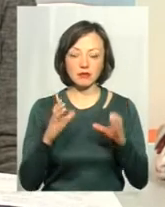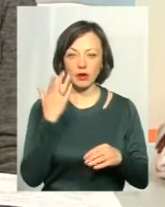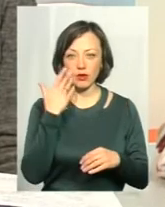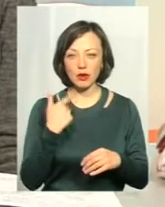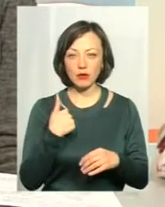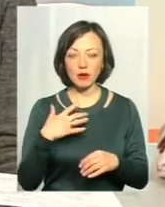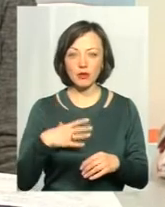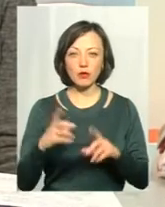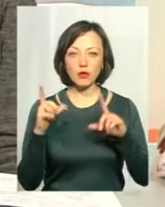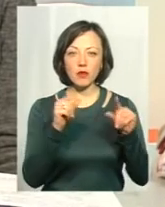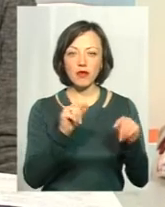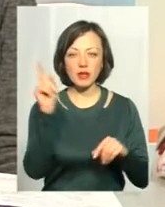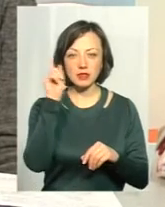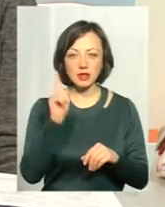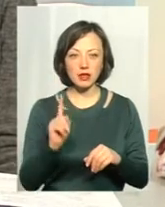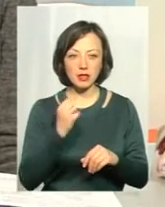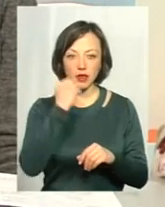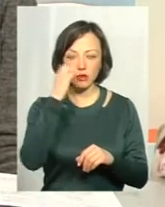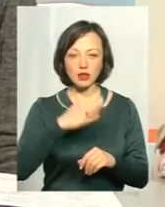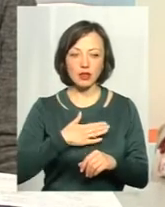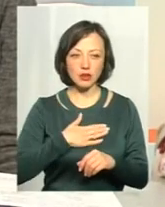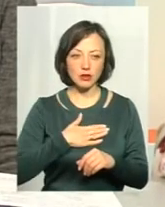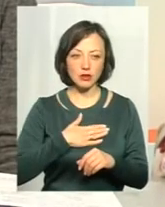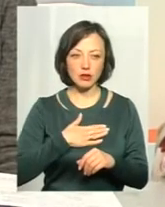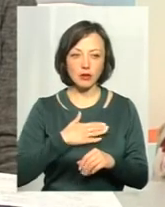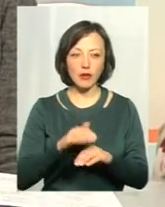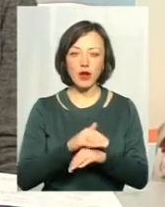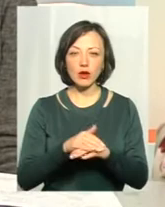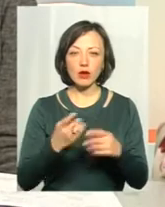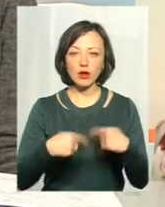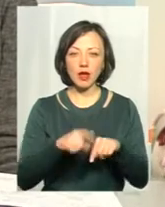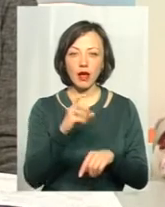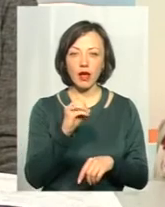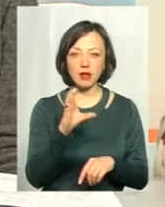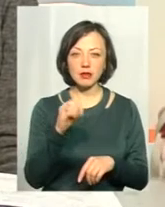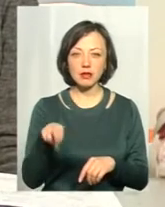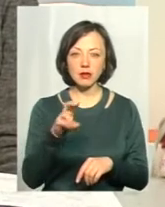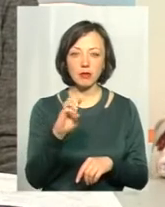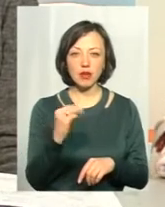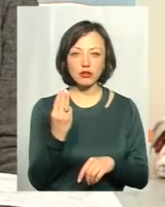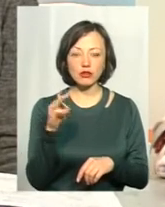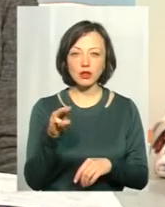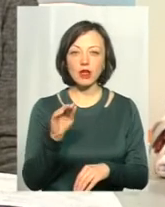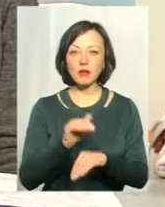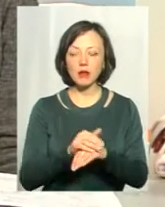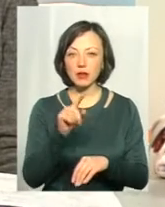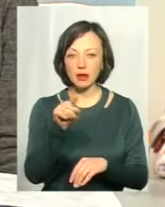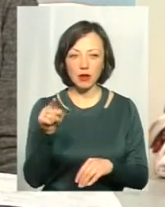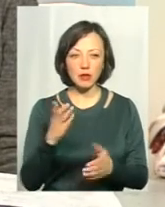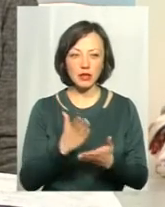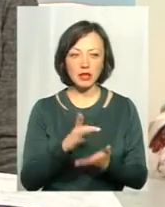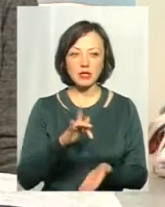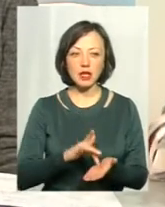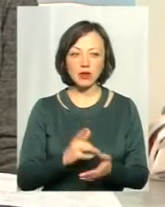мені прийшлось побувати в Ізраїлі, дякуючи нашим благодійній організації Хесед-Бешт, то я замітила, що там, ви знаєте, там є